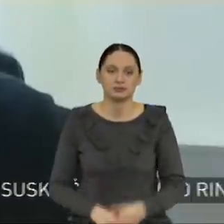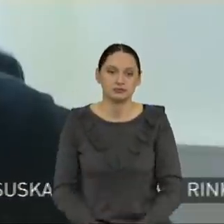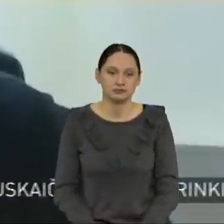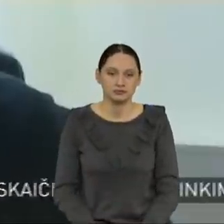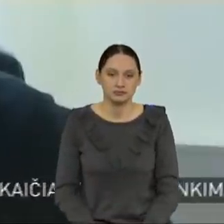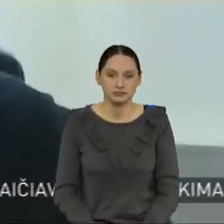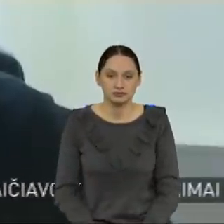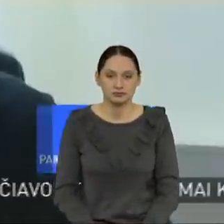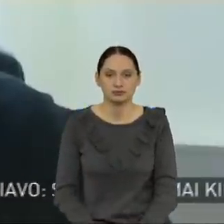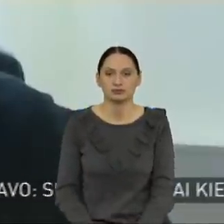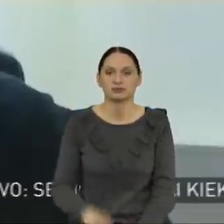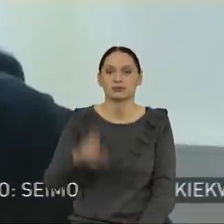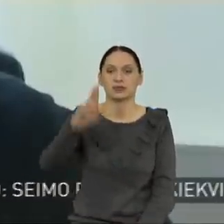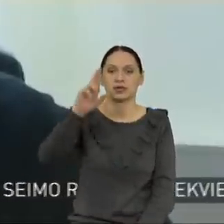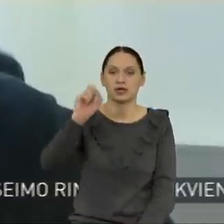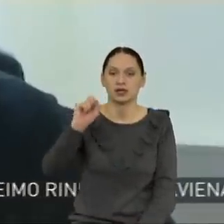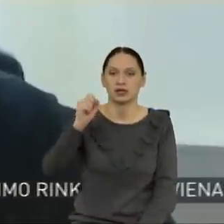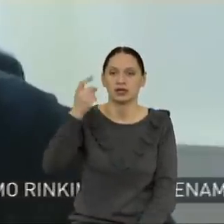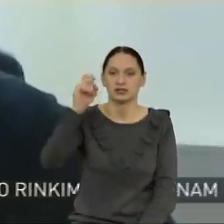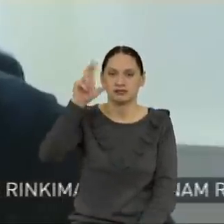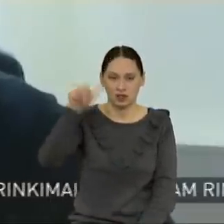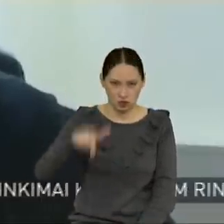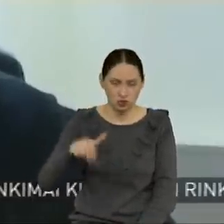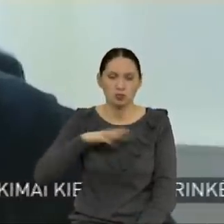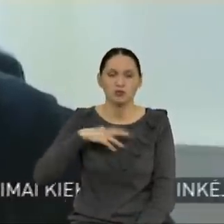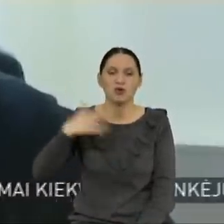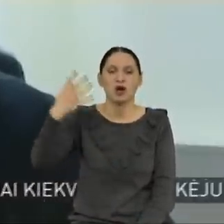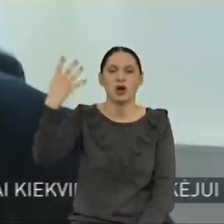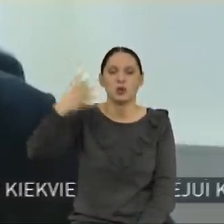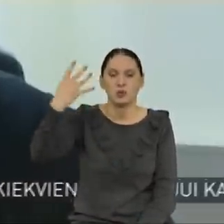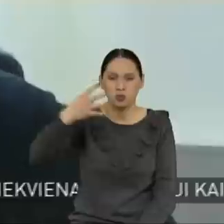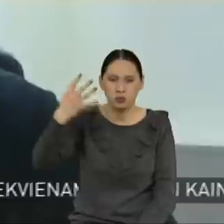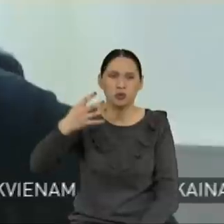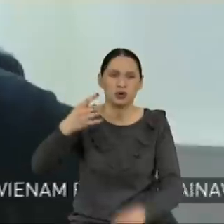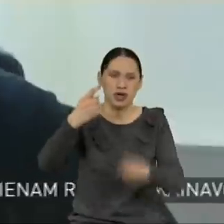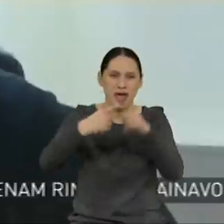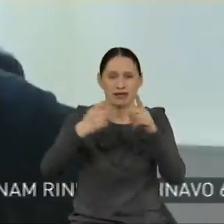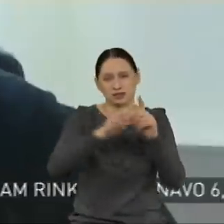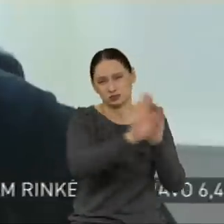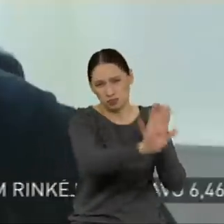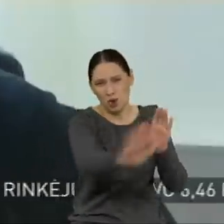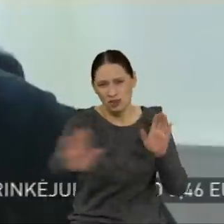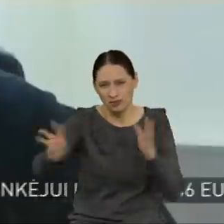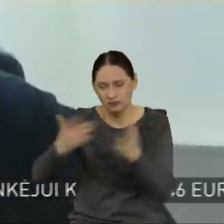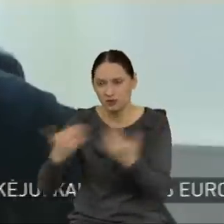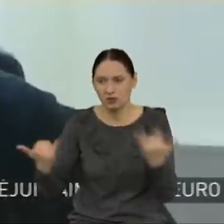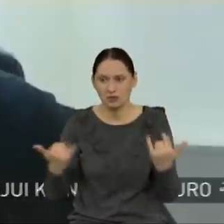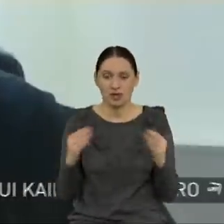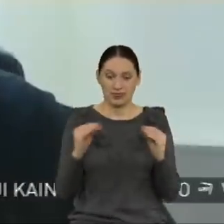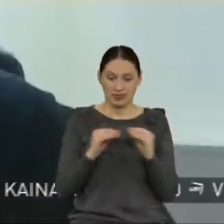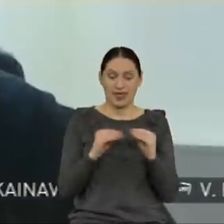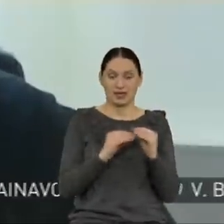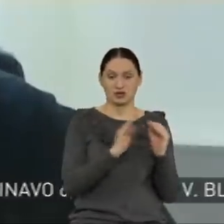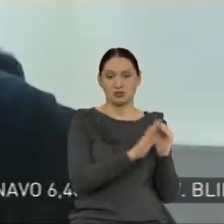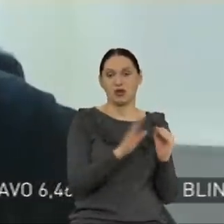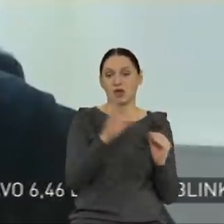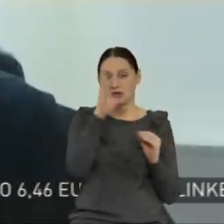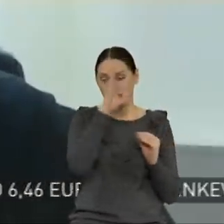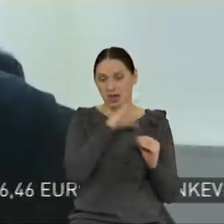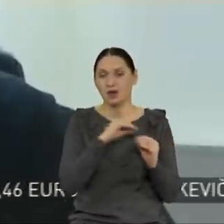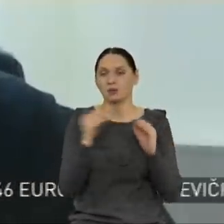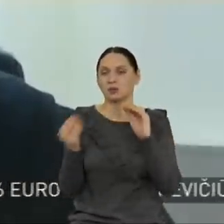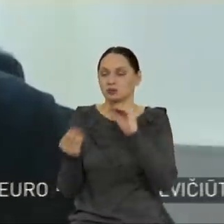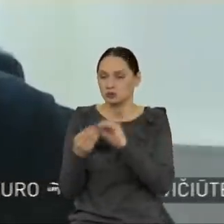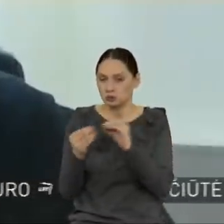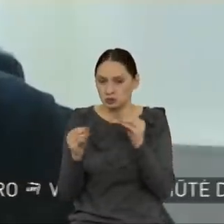Radvilų parodos atveju, bet tik tai apie 10. Tai tiesą sakant, mums pavyko susiderėti